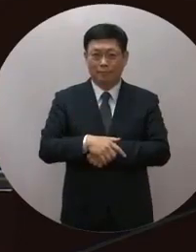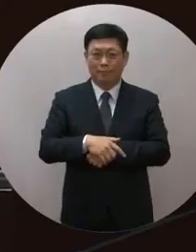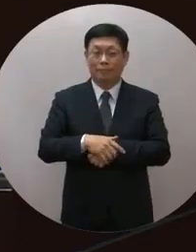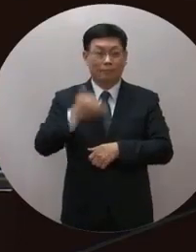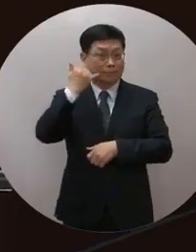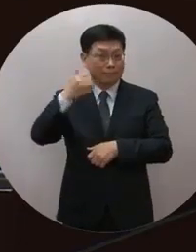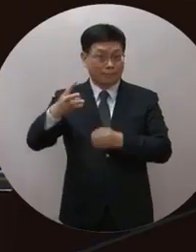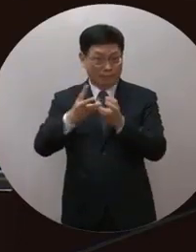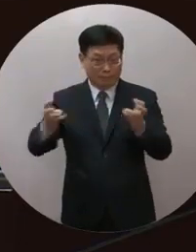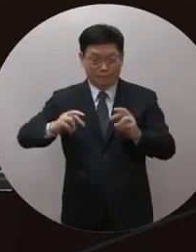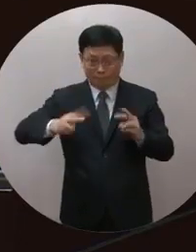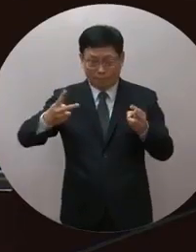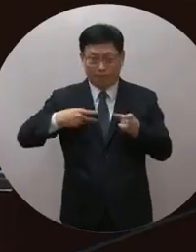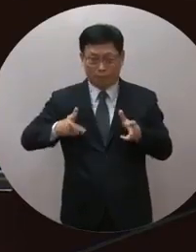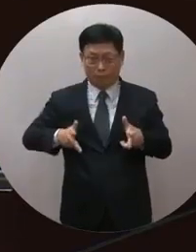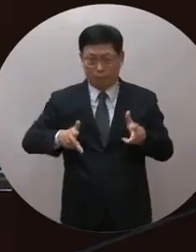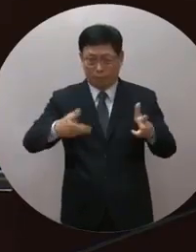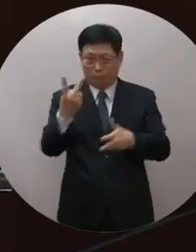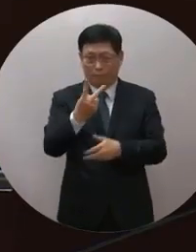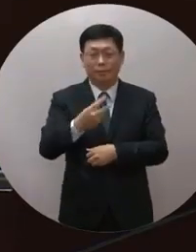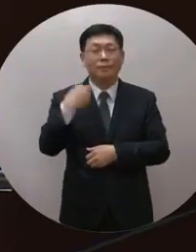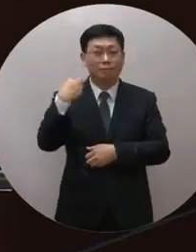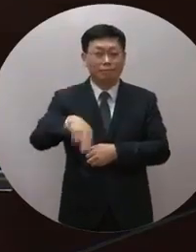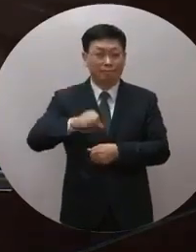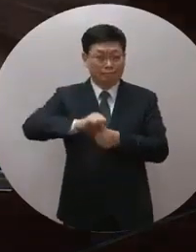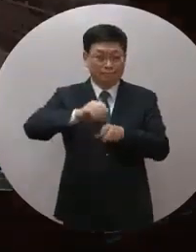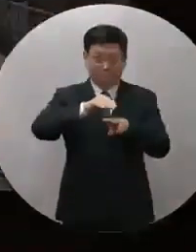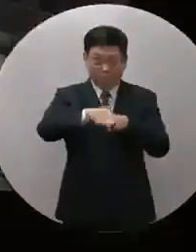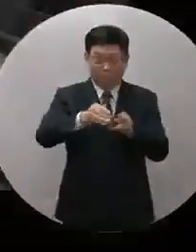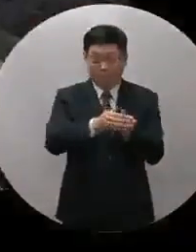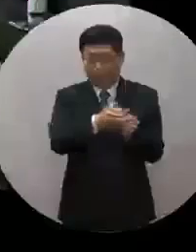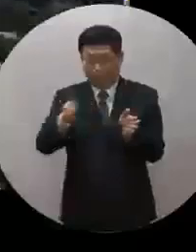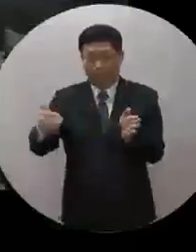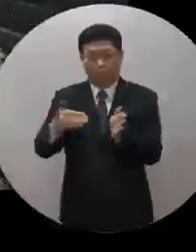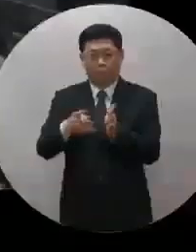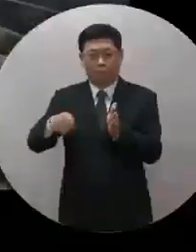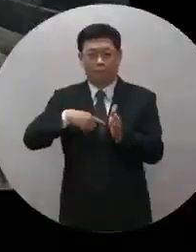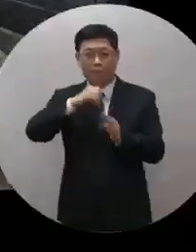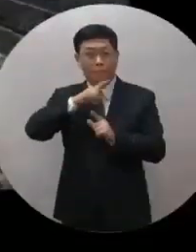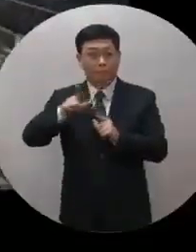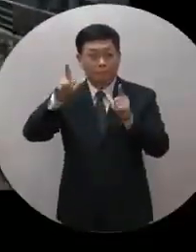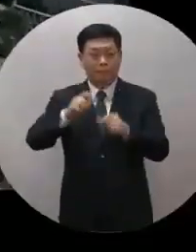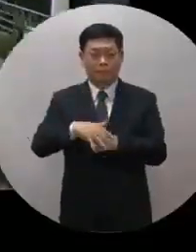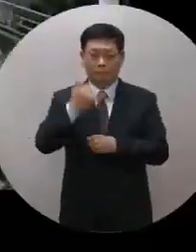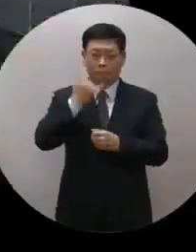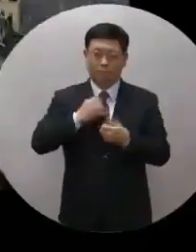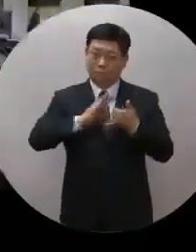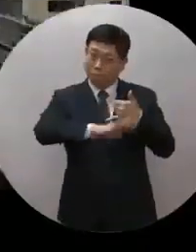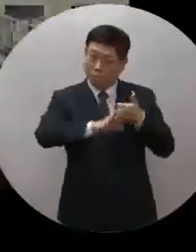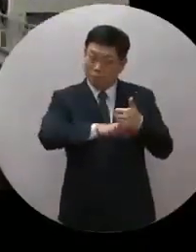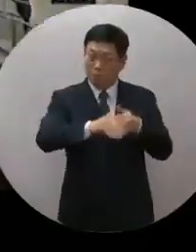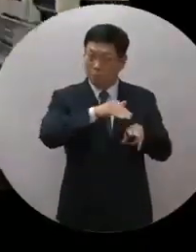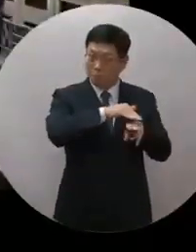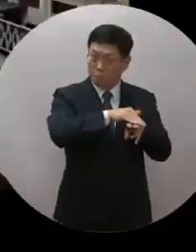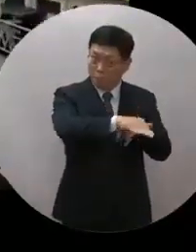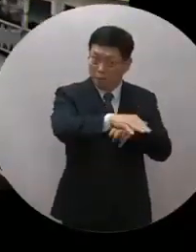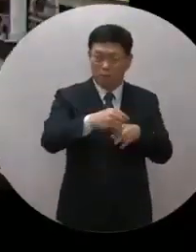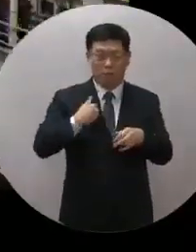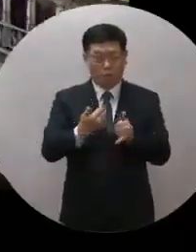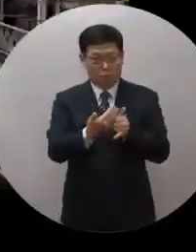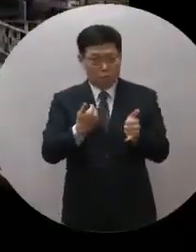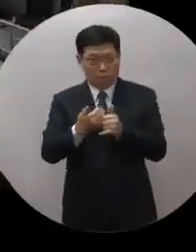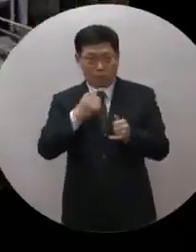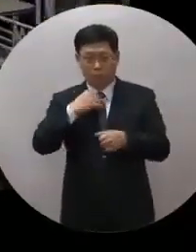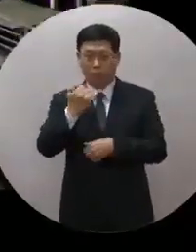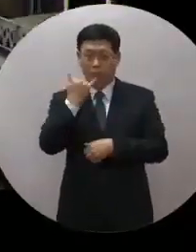海线的双轨化，加上高铁南延屏东，建构西部高铁、东部快